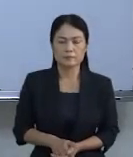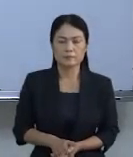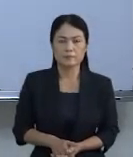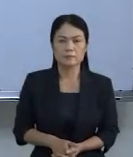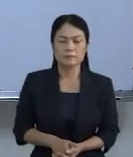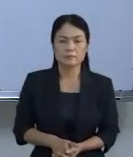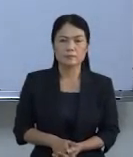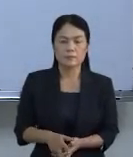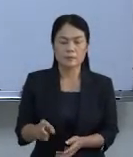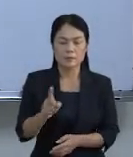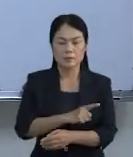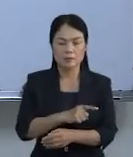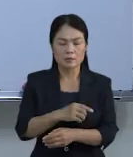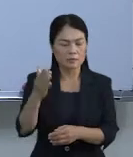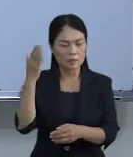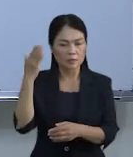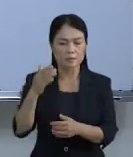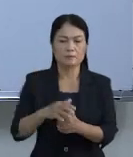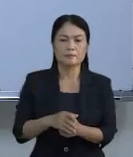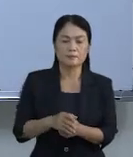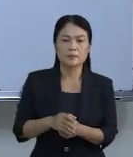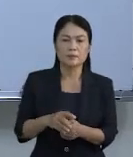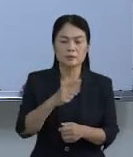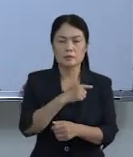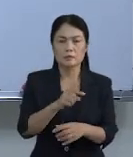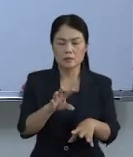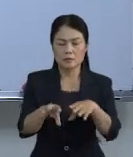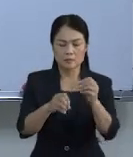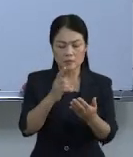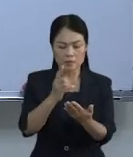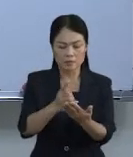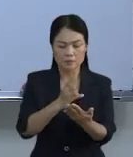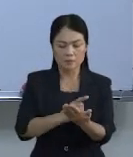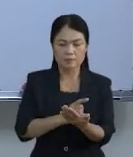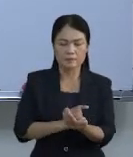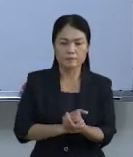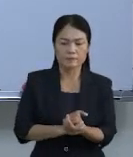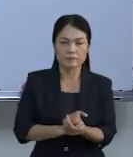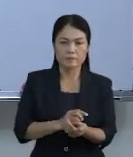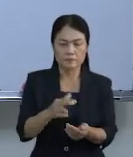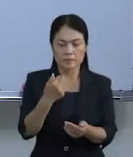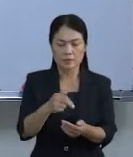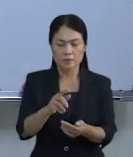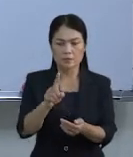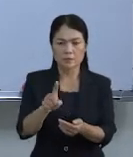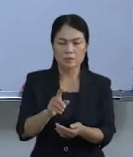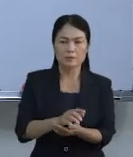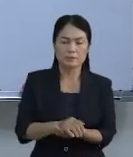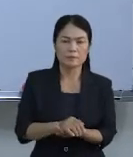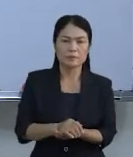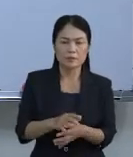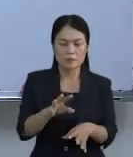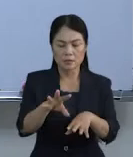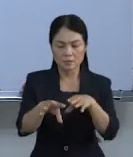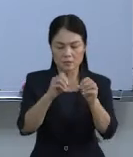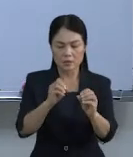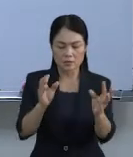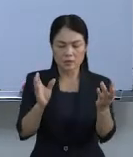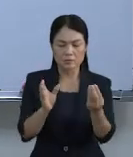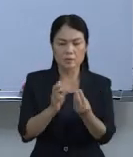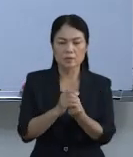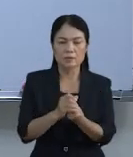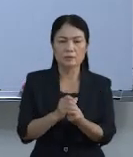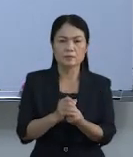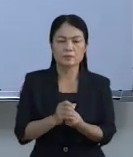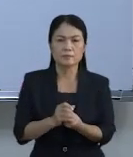và vì ngày muốn dưỡng bàn riêng mê riêng nè tí tí mùi cứ riêng ở tí chấm